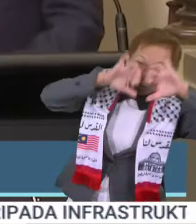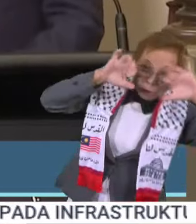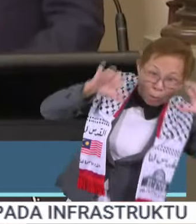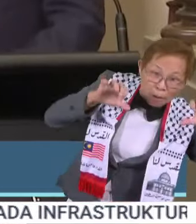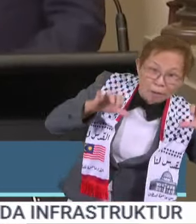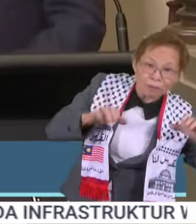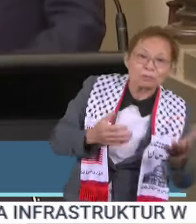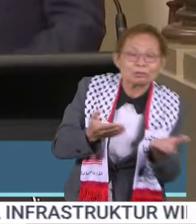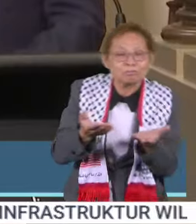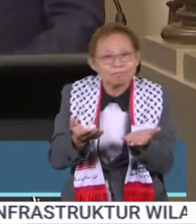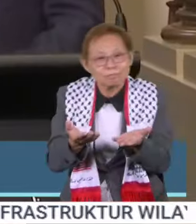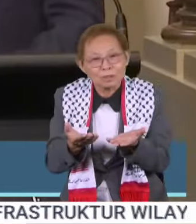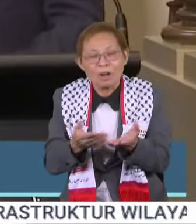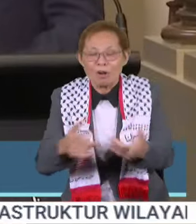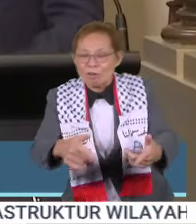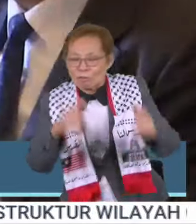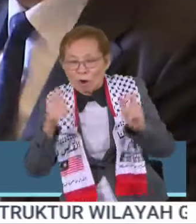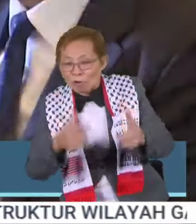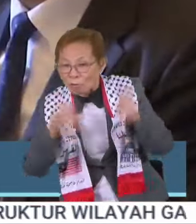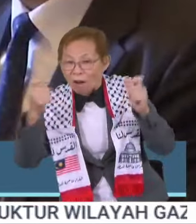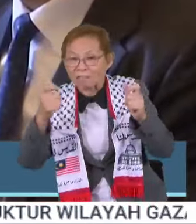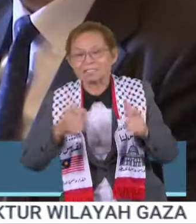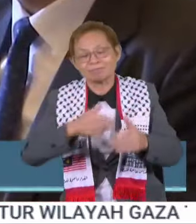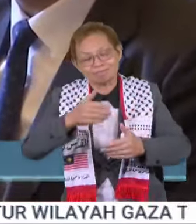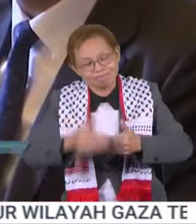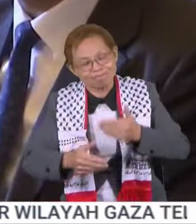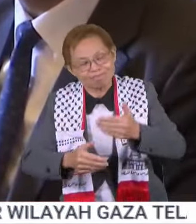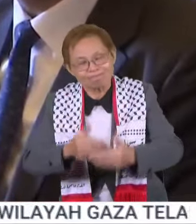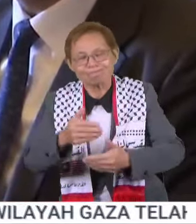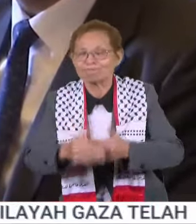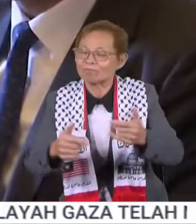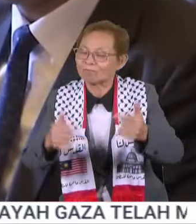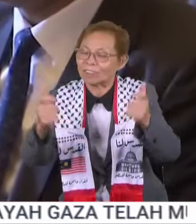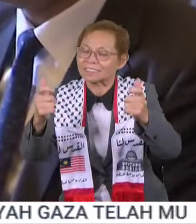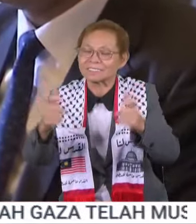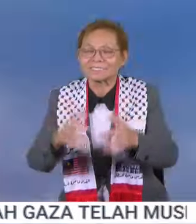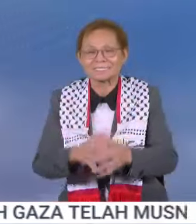facilitate, in fact, accelerate the process.